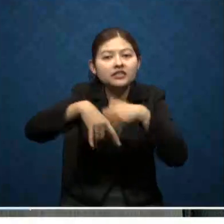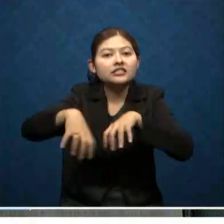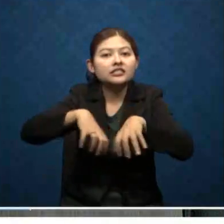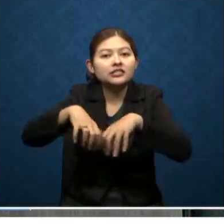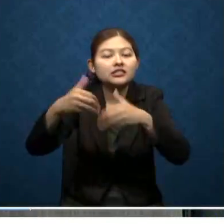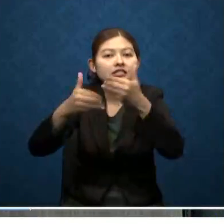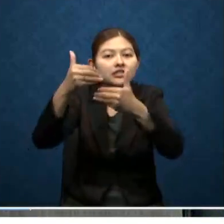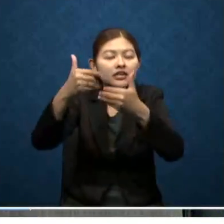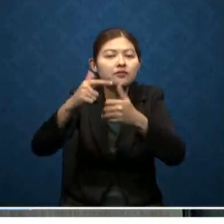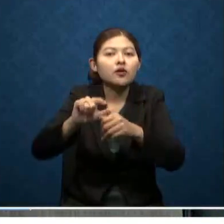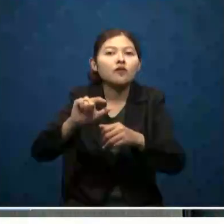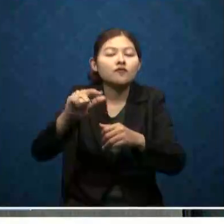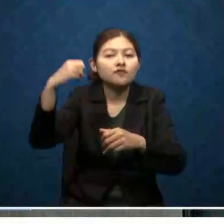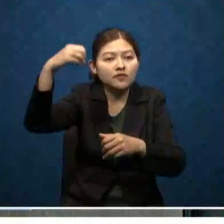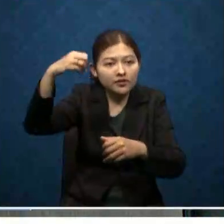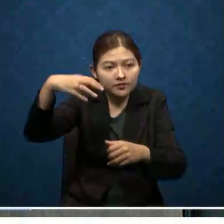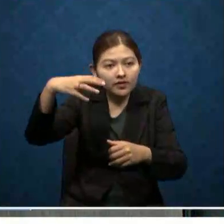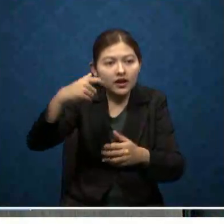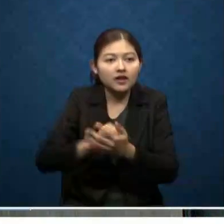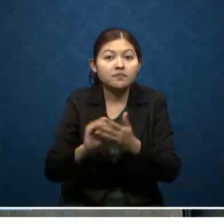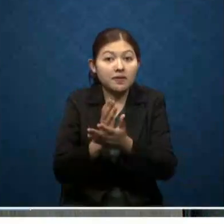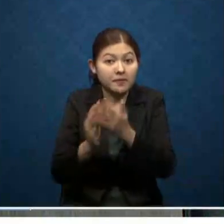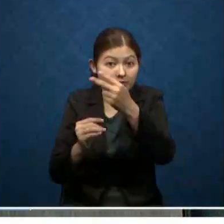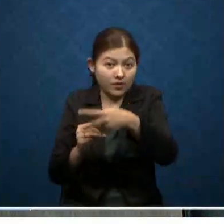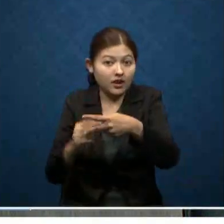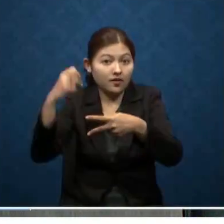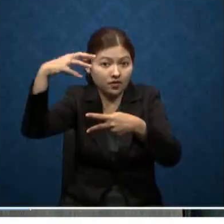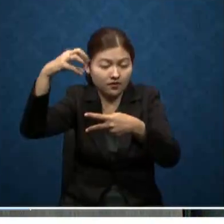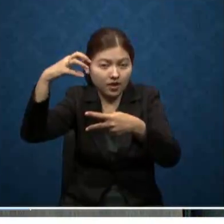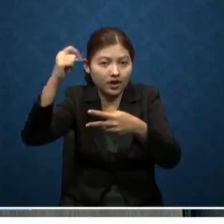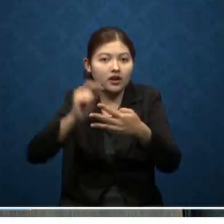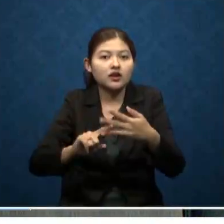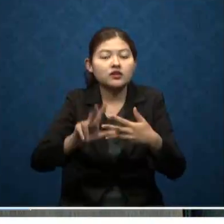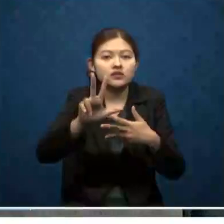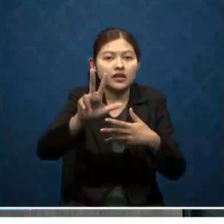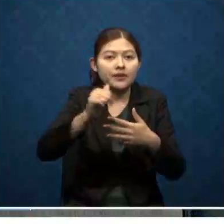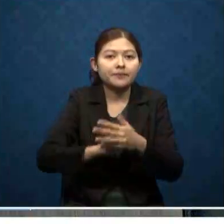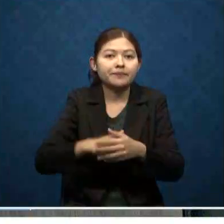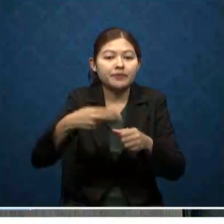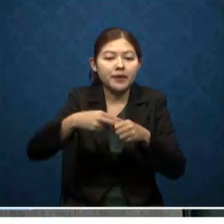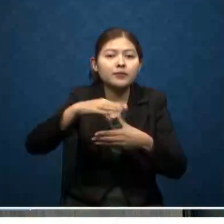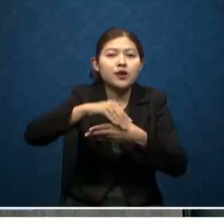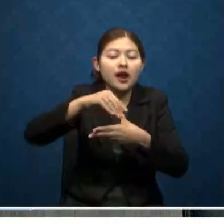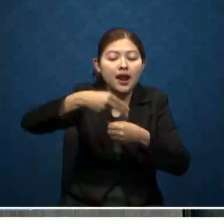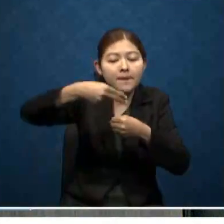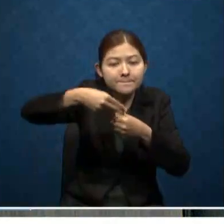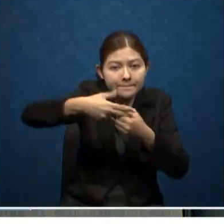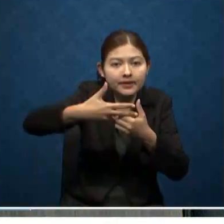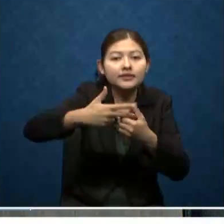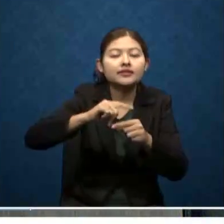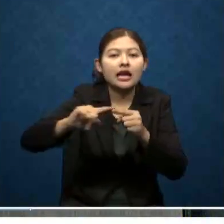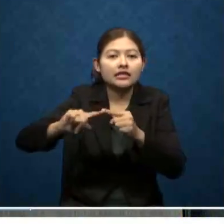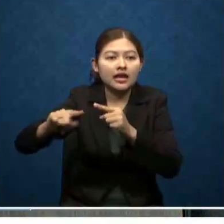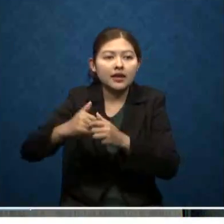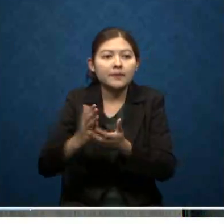ฟ้านะครับด้านไฟฟ้าด้านด้าน 2ด้านนะครับด้านที่ 3เป็นด้านของปิโตเรียมและปิโตรเคมีอันนี้ประกอบด้วย 2ประเด็น